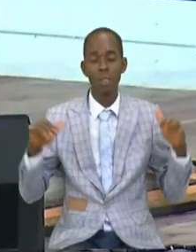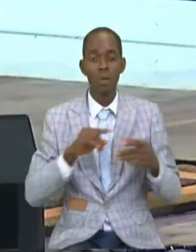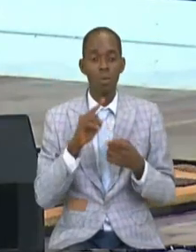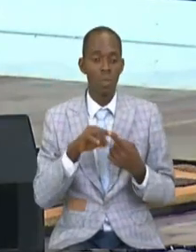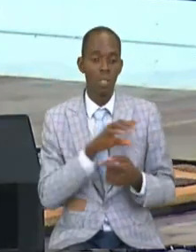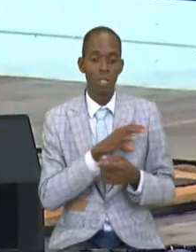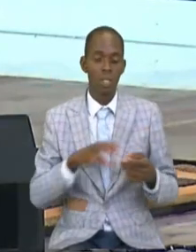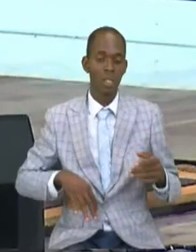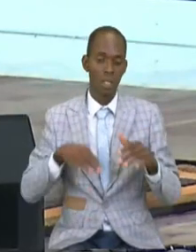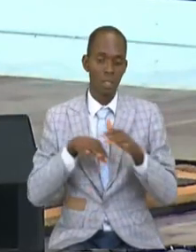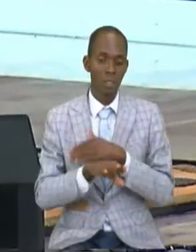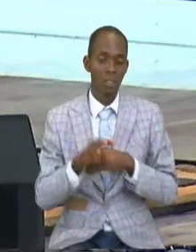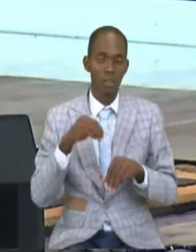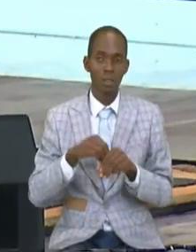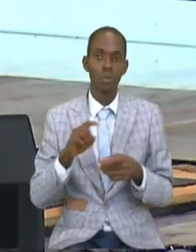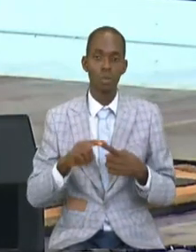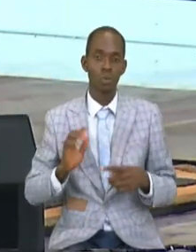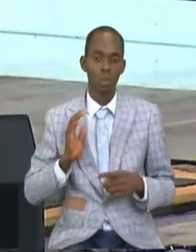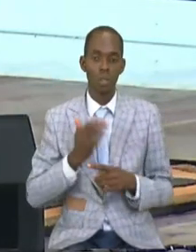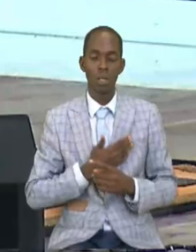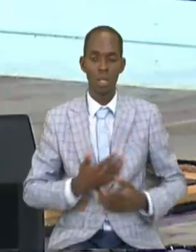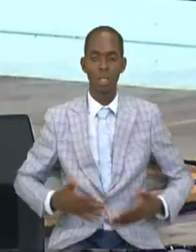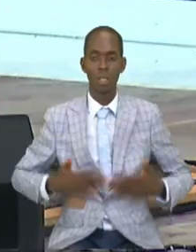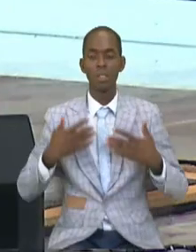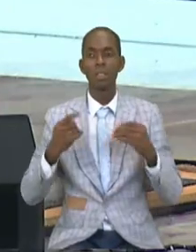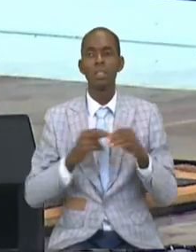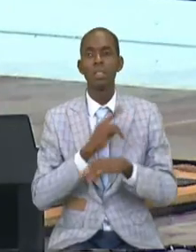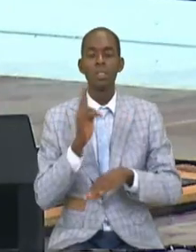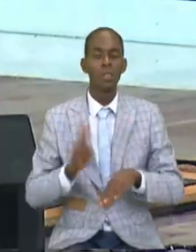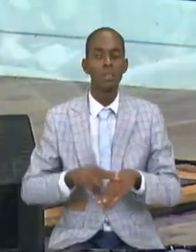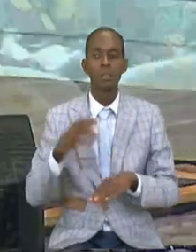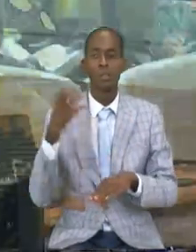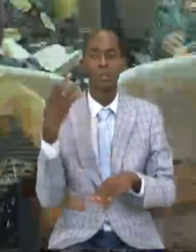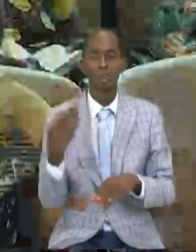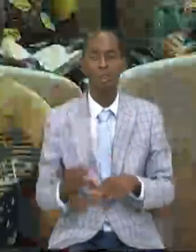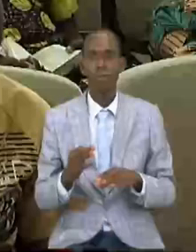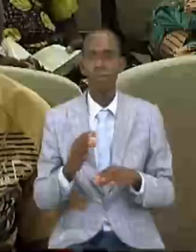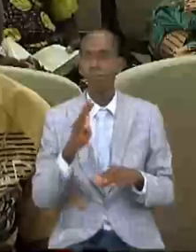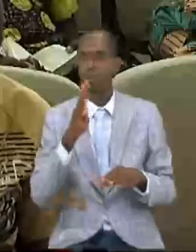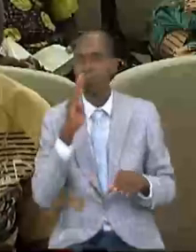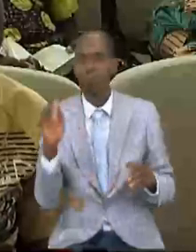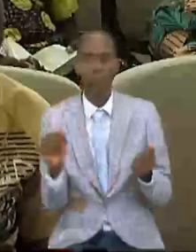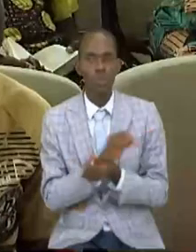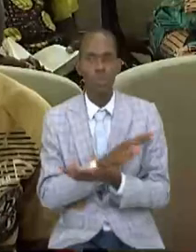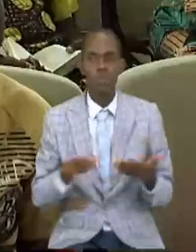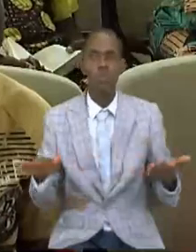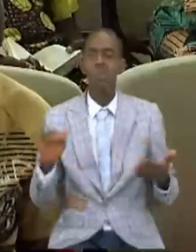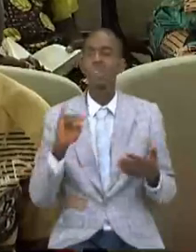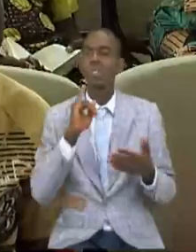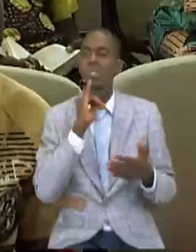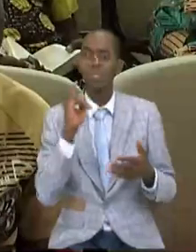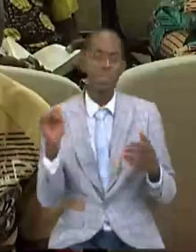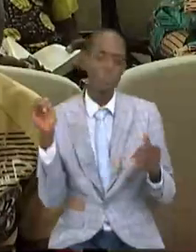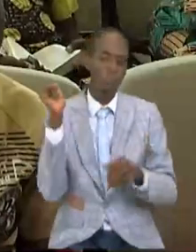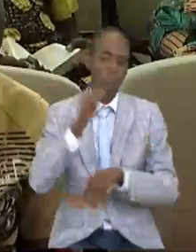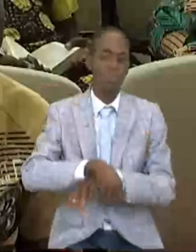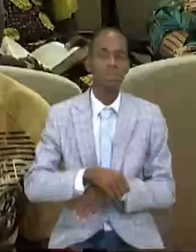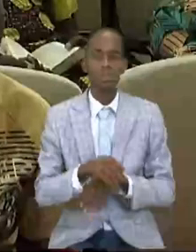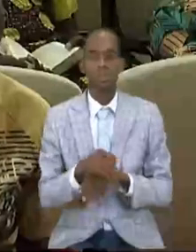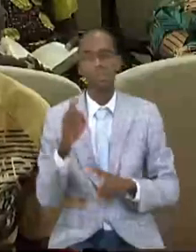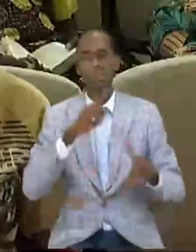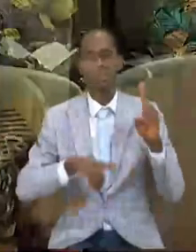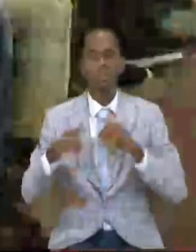dans notre vie, la nature de violence est anéantie. Pourrais-je entendre